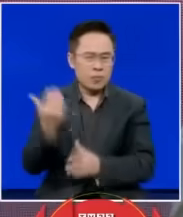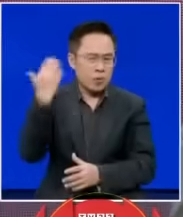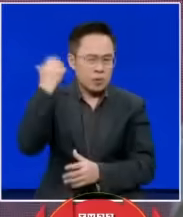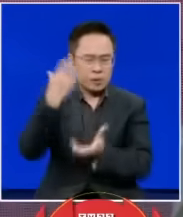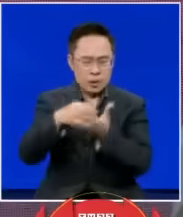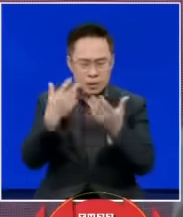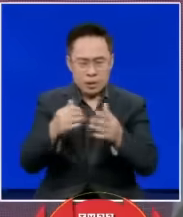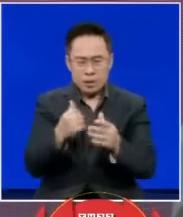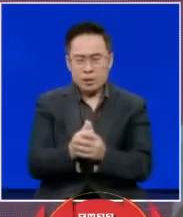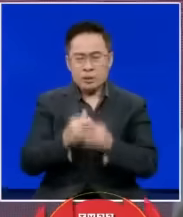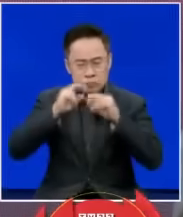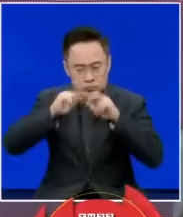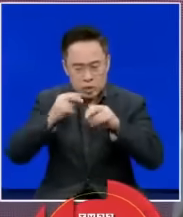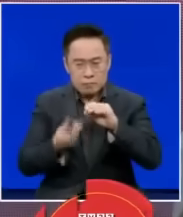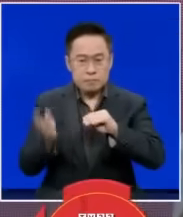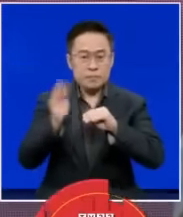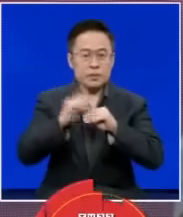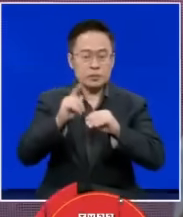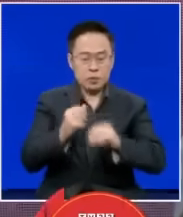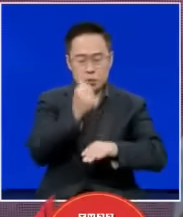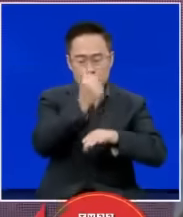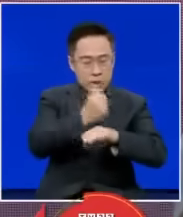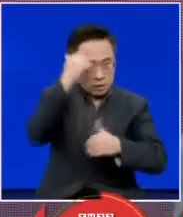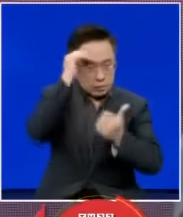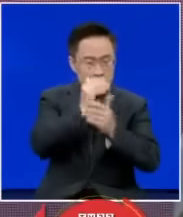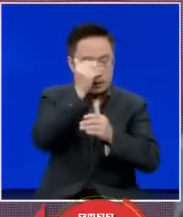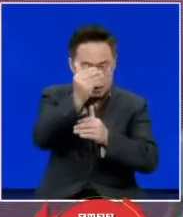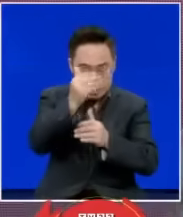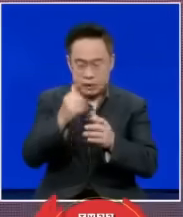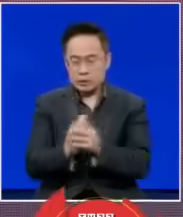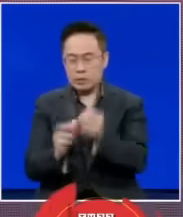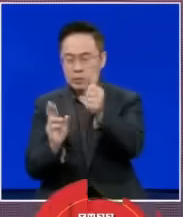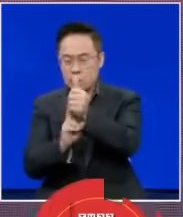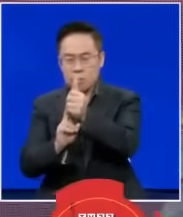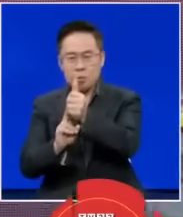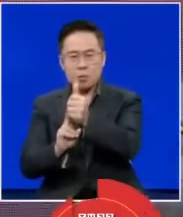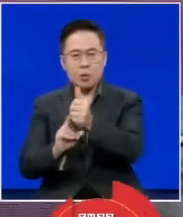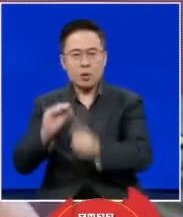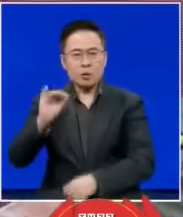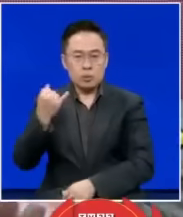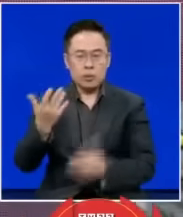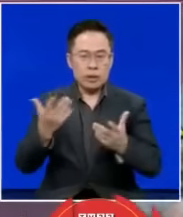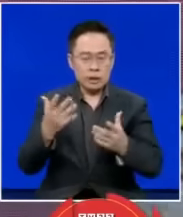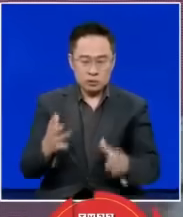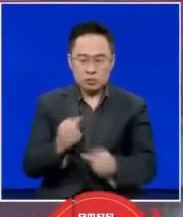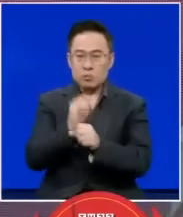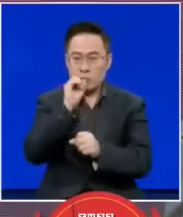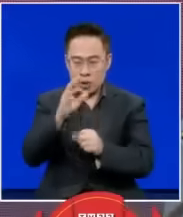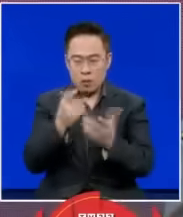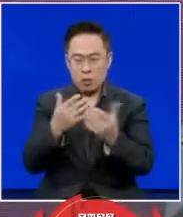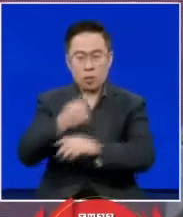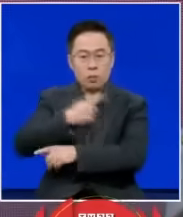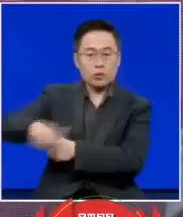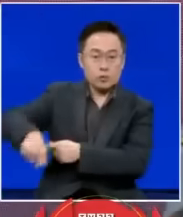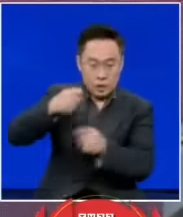ก็บอกว่าความคืบหน้าคดีตอนนั้นบอกไปว่าภายในสักประมาณอาทิตย์กว่าๆหรือว่ายังช้าเนี่ยหลังสงกรานต ์ จะมีคำสั่งออกมา